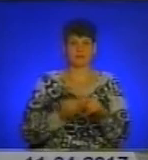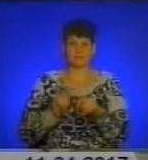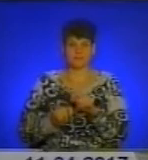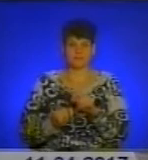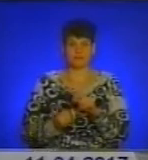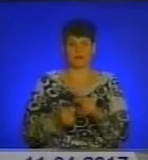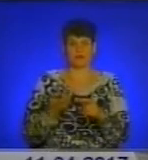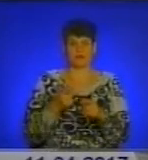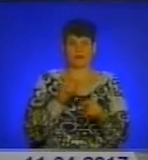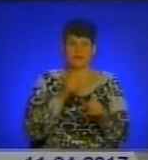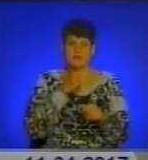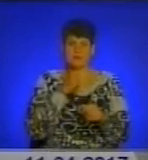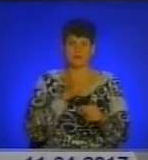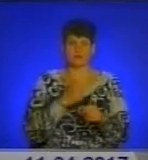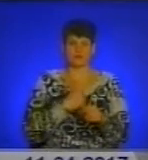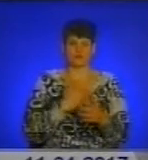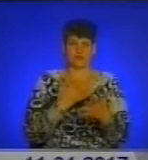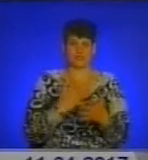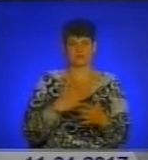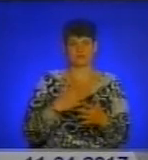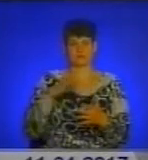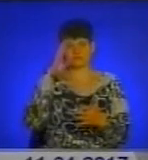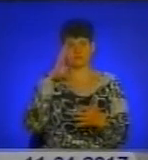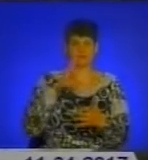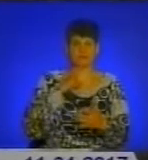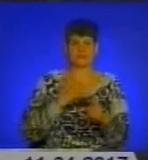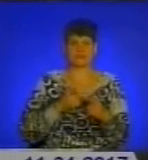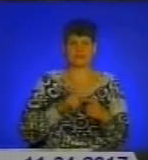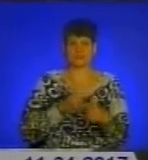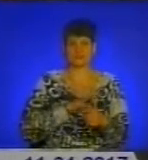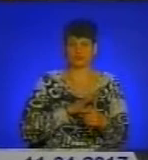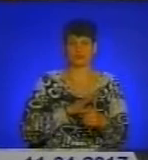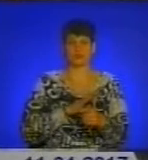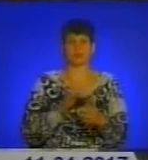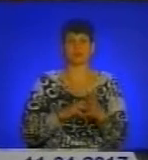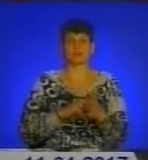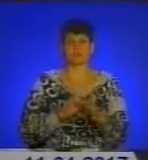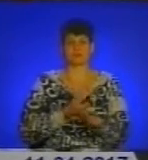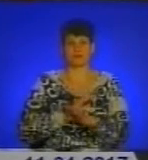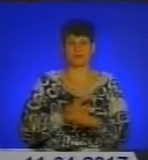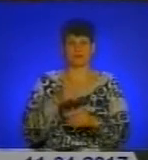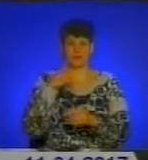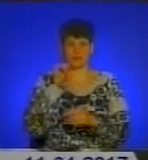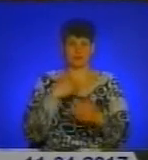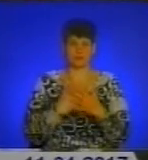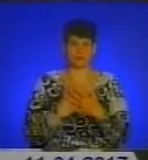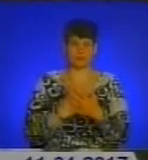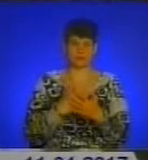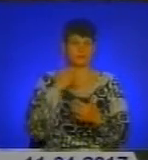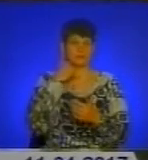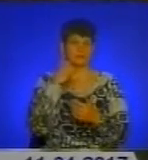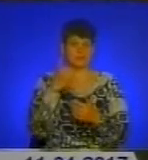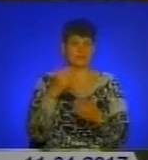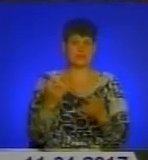Криміналісти сподіваються з'ясувати стать, вік та причини смерті загиблих. Вчора близько першої години на службовий планшет прийшло повідомлення про